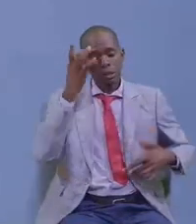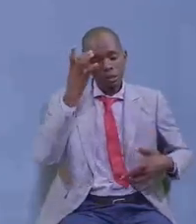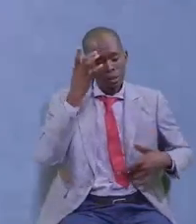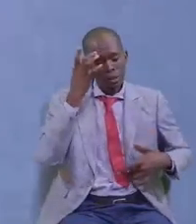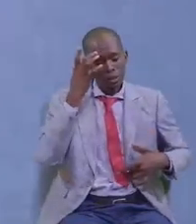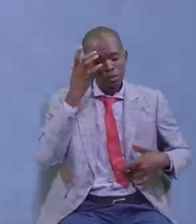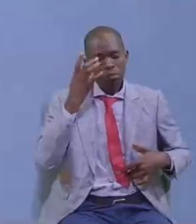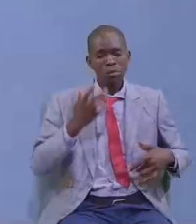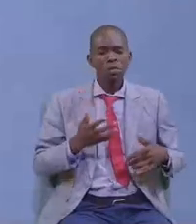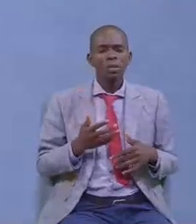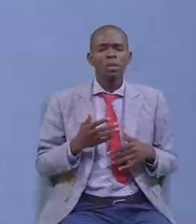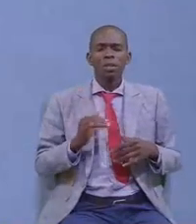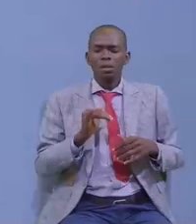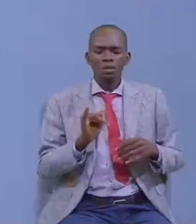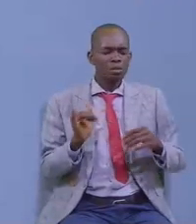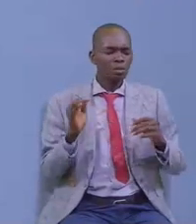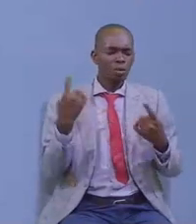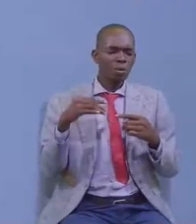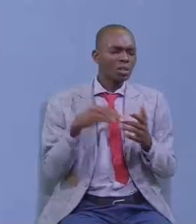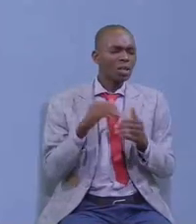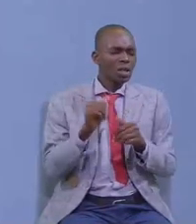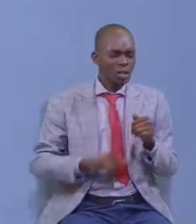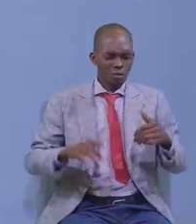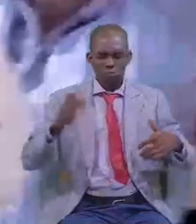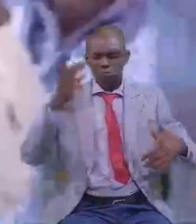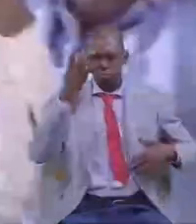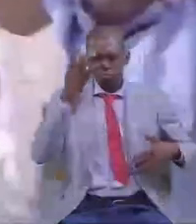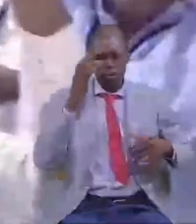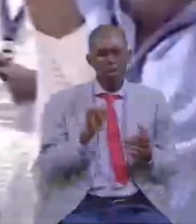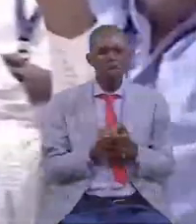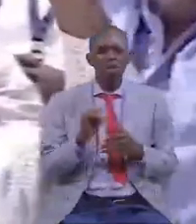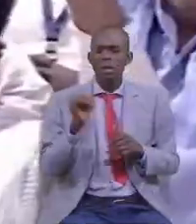je commande à toute maladie, toute infirmité,